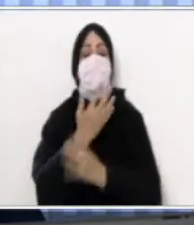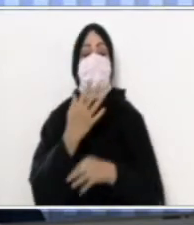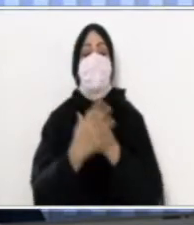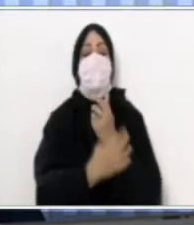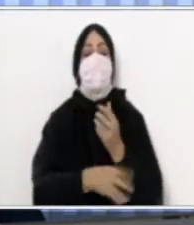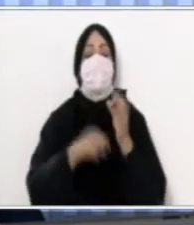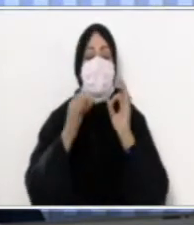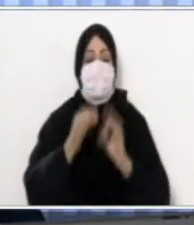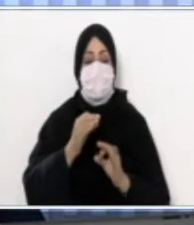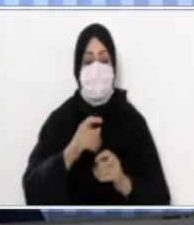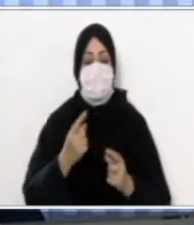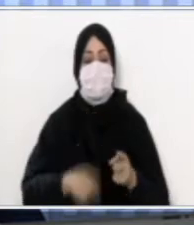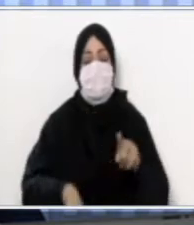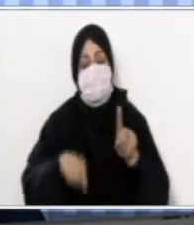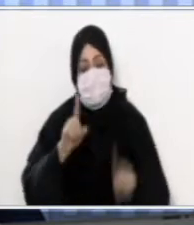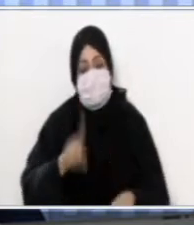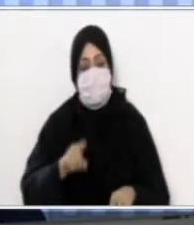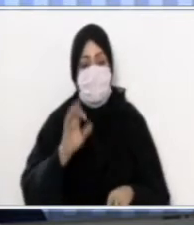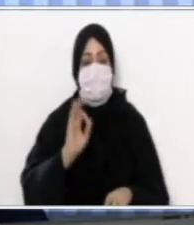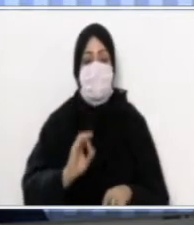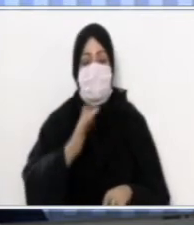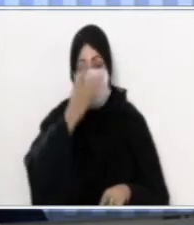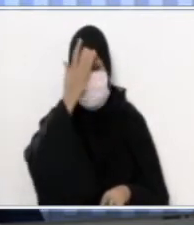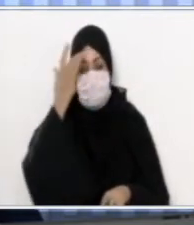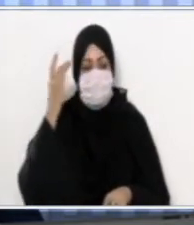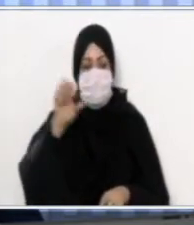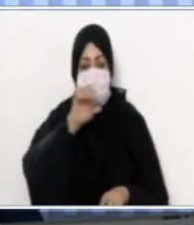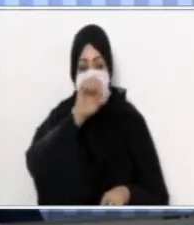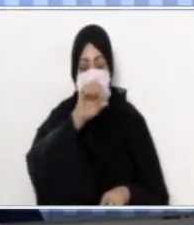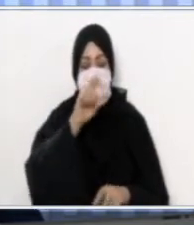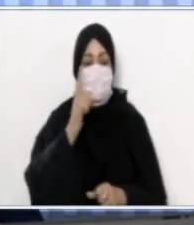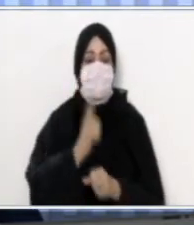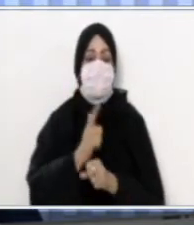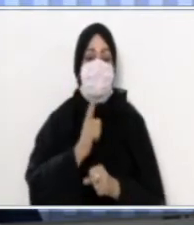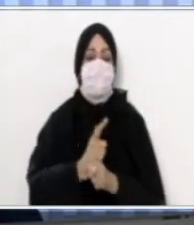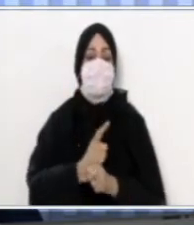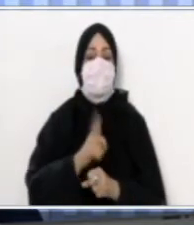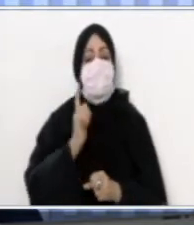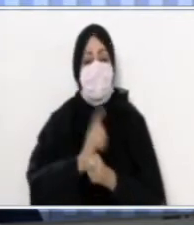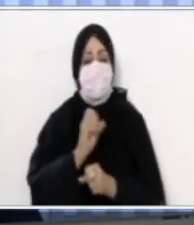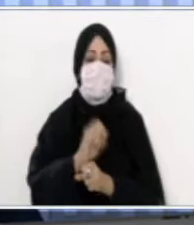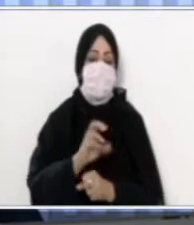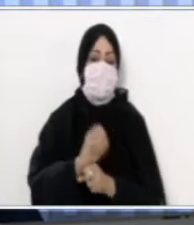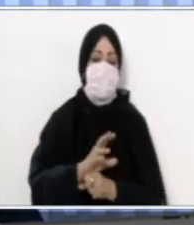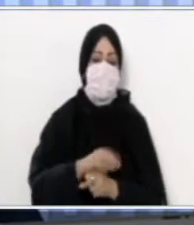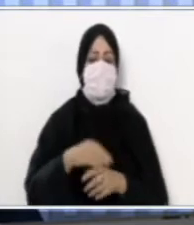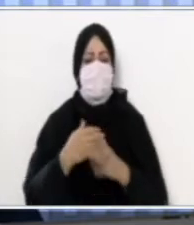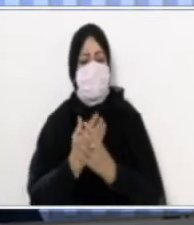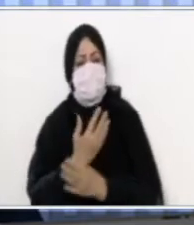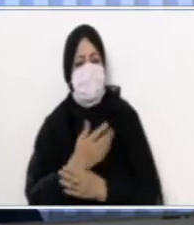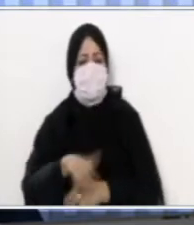القرآن معلم القرآن ومتعلمه، لأن يعصر عليهم أن دائما يتوضوا، فرخص لهم في مسه